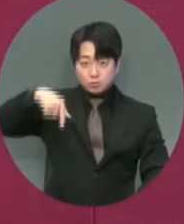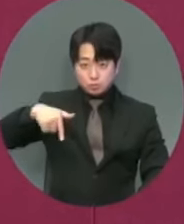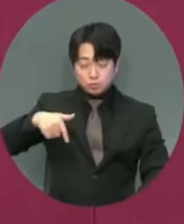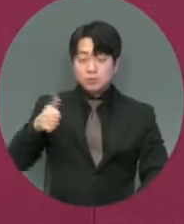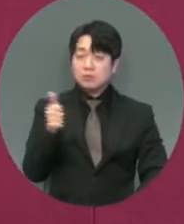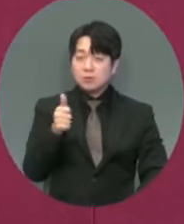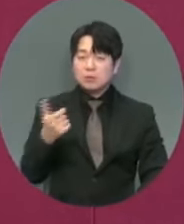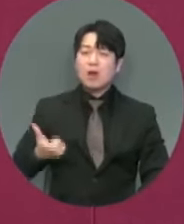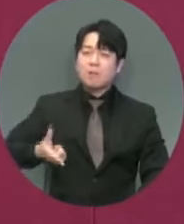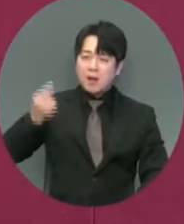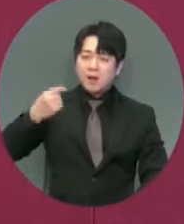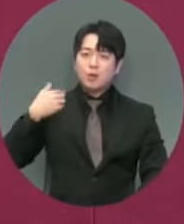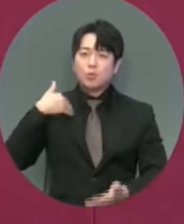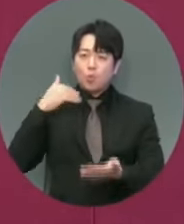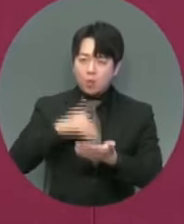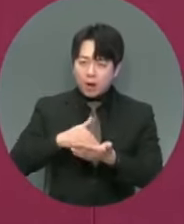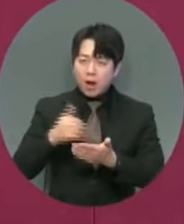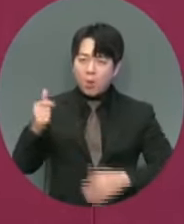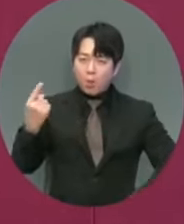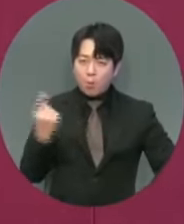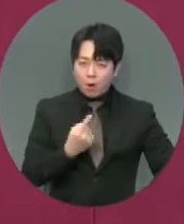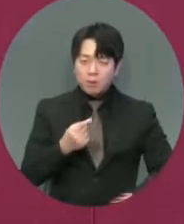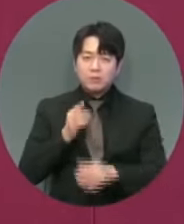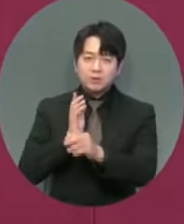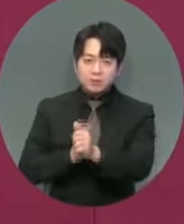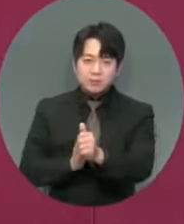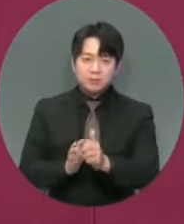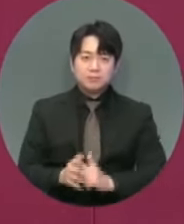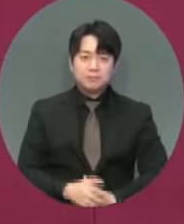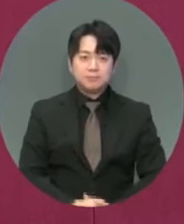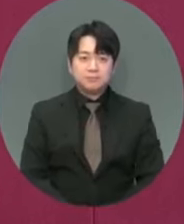어서 빨리 돌아오십시오.